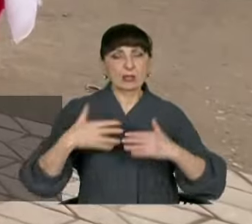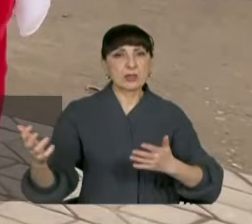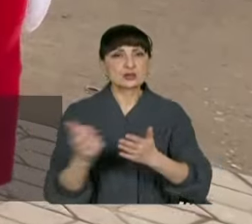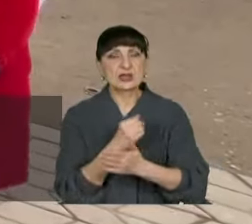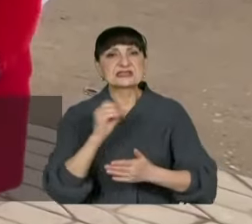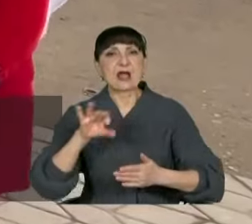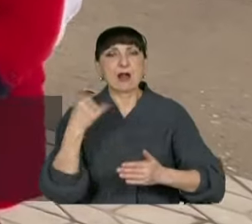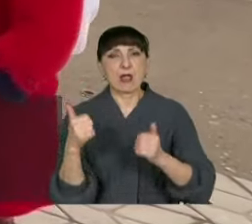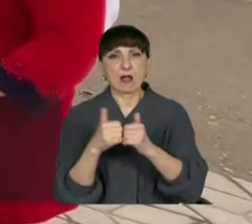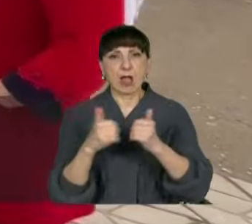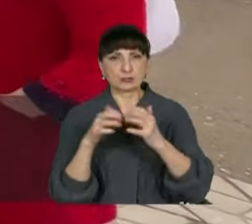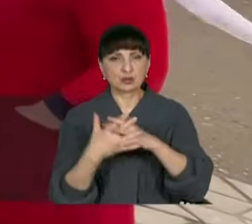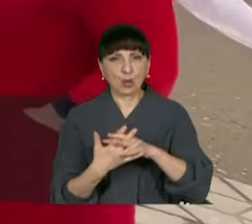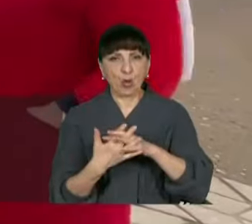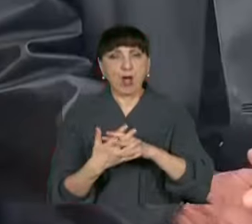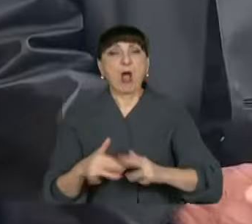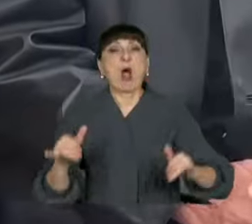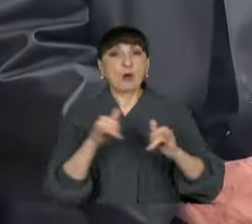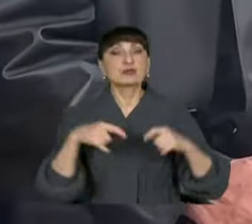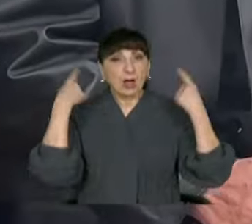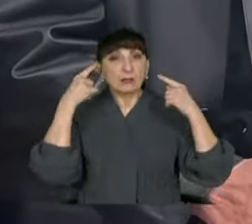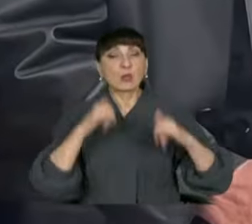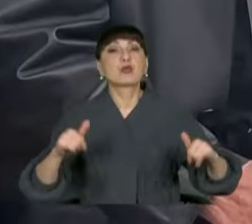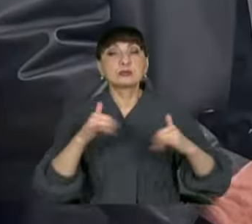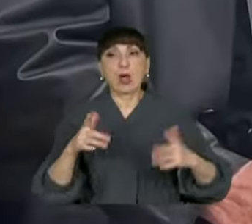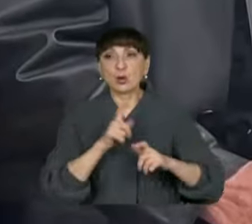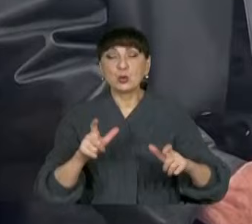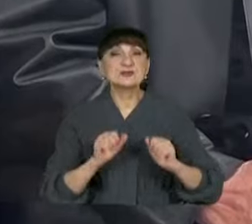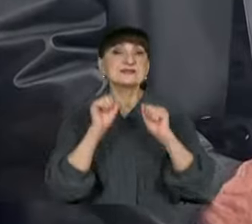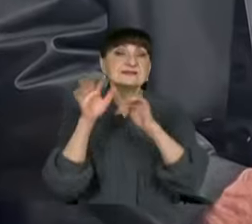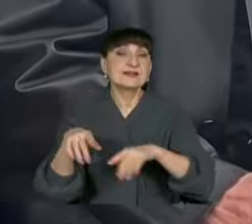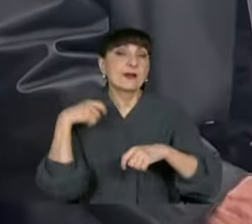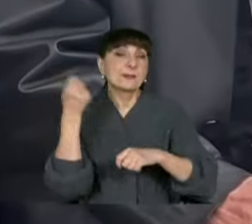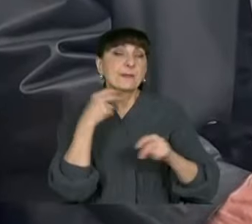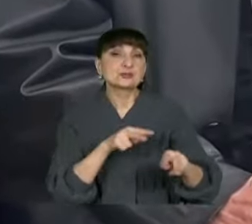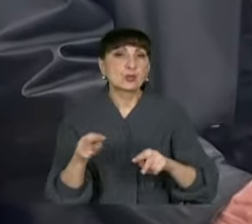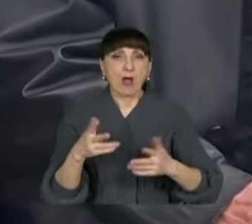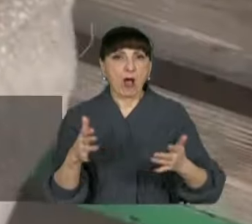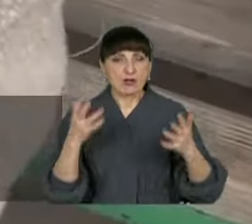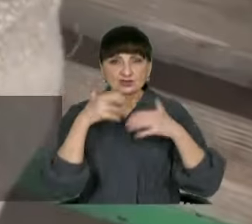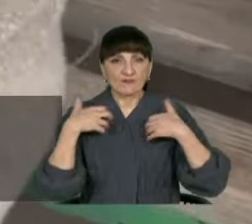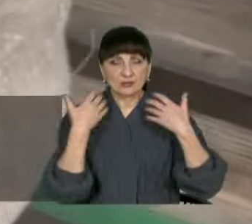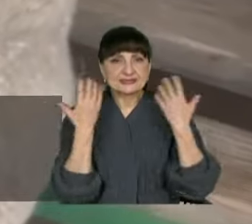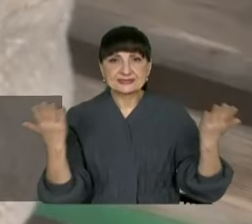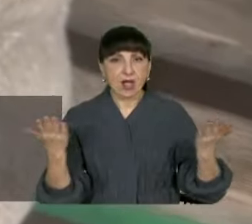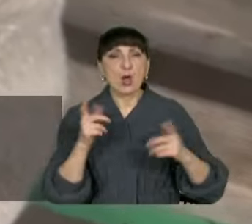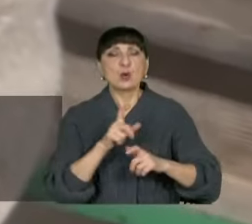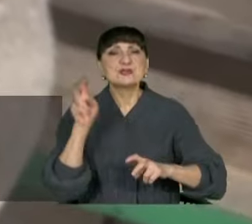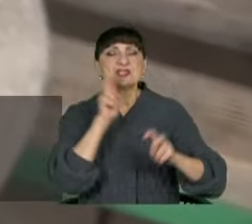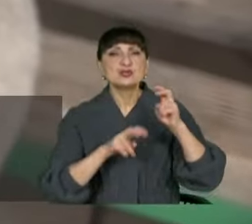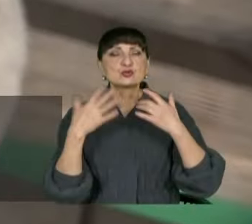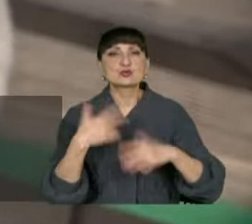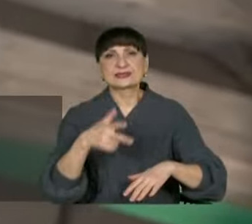сарае неподалеку от села. А вот куда делся скот, который местные жители ему доверили, неизвестно. Домашних животных люди ищут вот